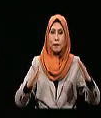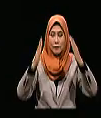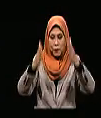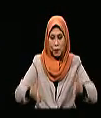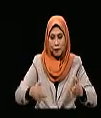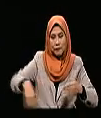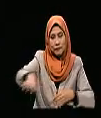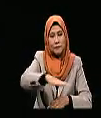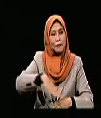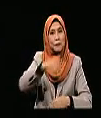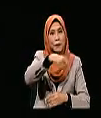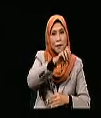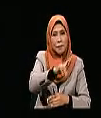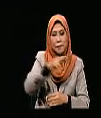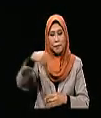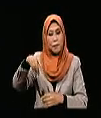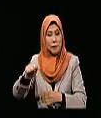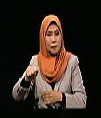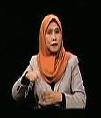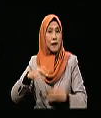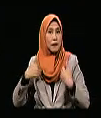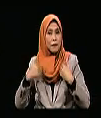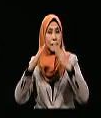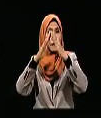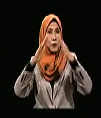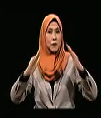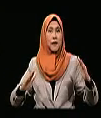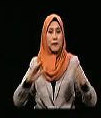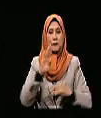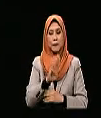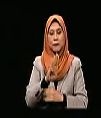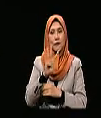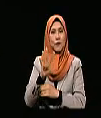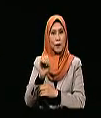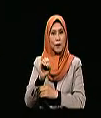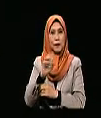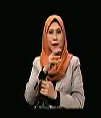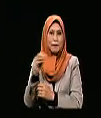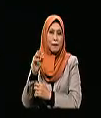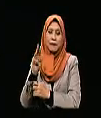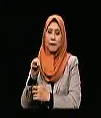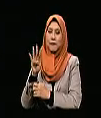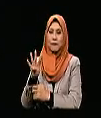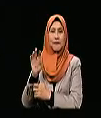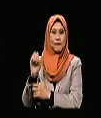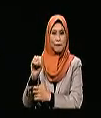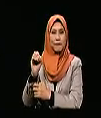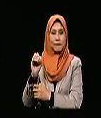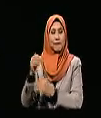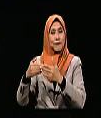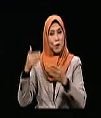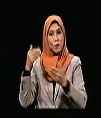kawasan PA, PPR ini, kalau sekiranya ada perumahan B40 dan juga M40 yang telah saya umumkan sebelum